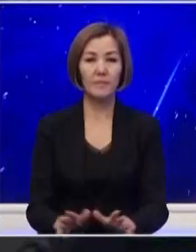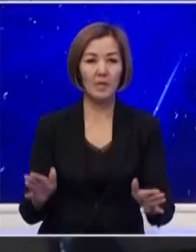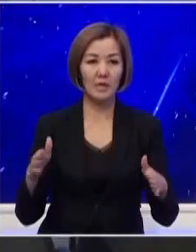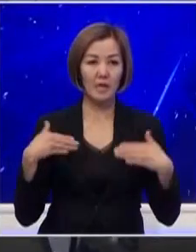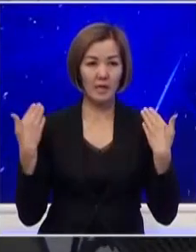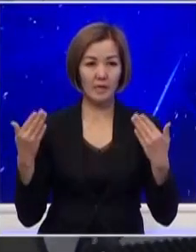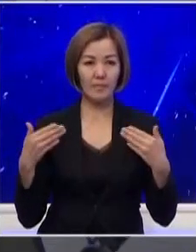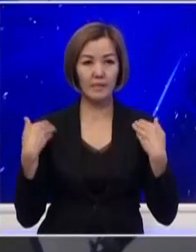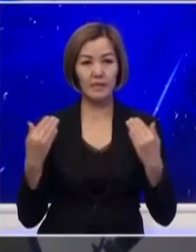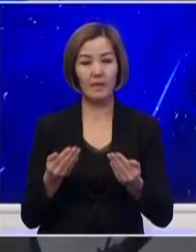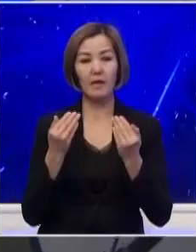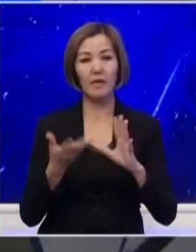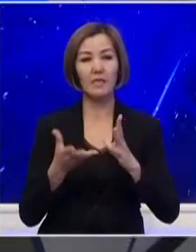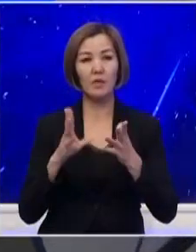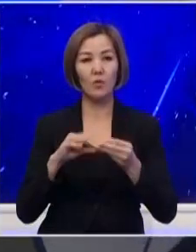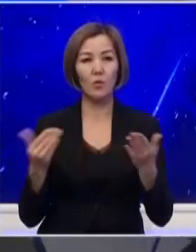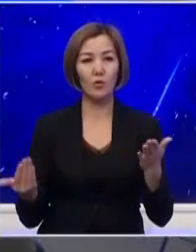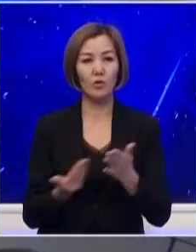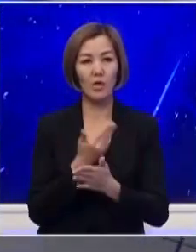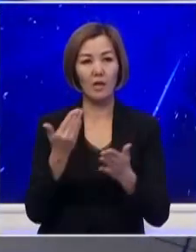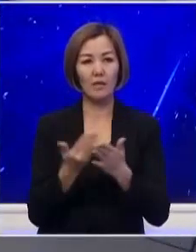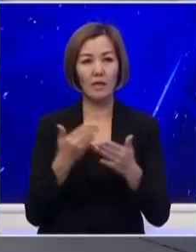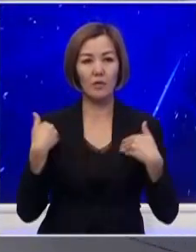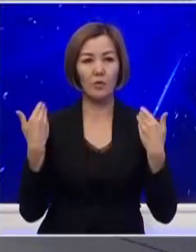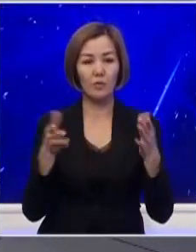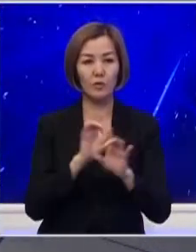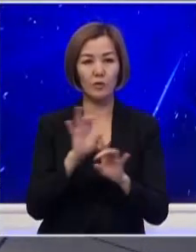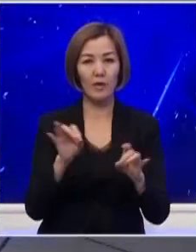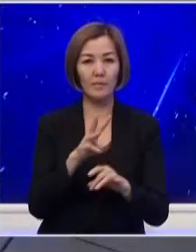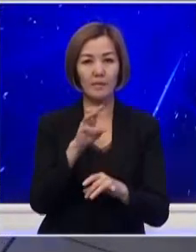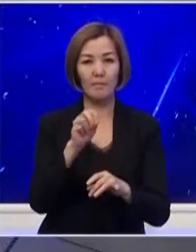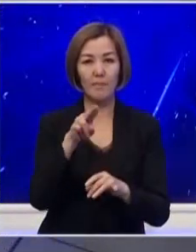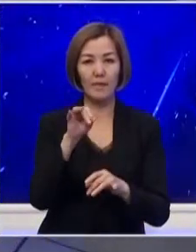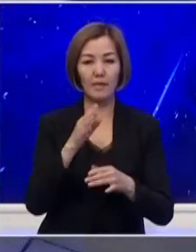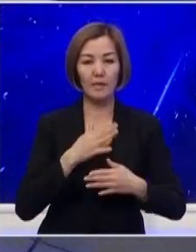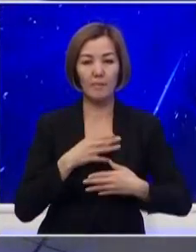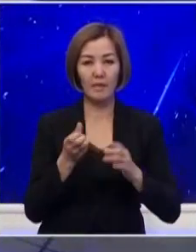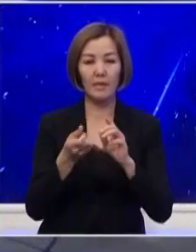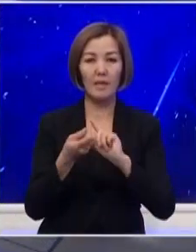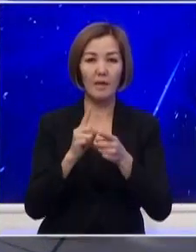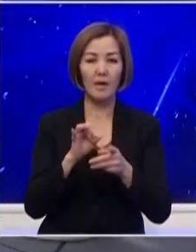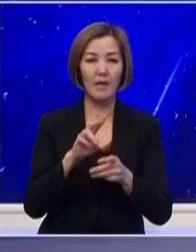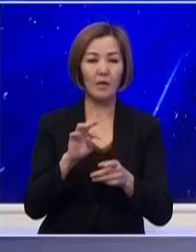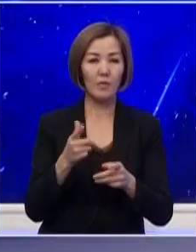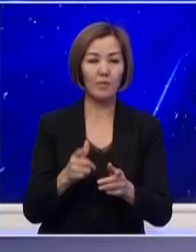Армысыздар, эфирде Жетісу облысының қорытынды жаңалықтары, студияда Мадина Мұратбекқызы, сурда аудармада Айгүл Жұмашқызы.